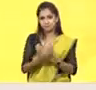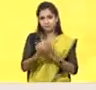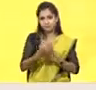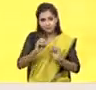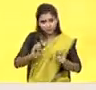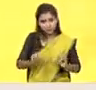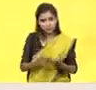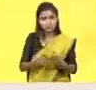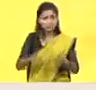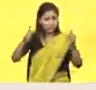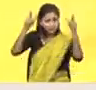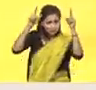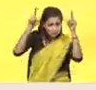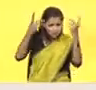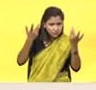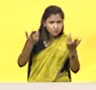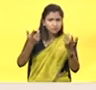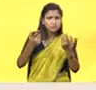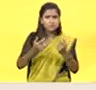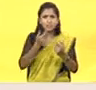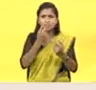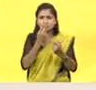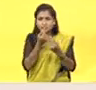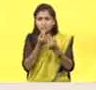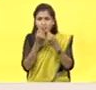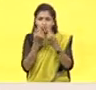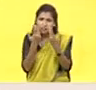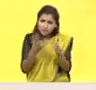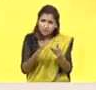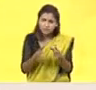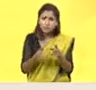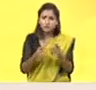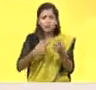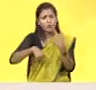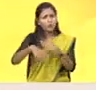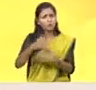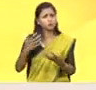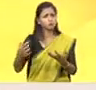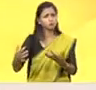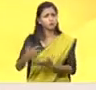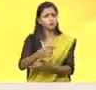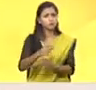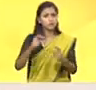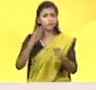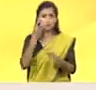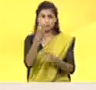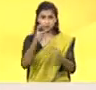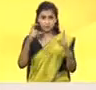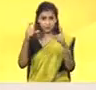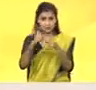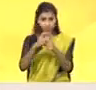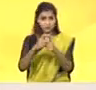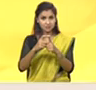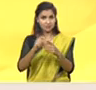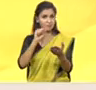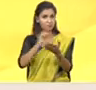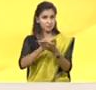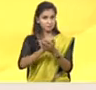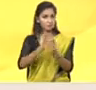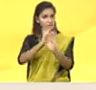जानवरों के सींग हो, दांत हो, ये सब 3D प्रिंटिंग से तैयार होते